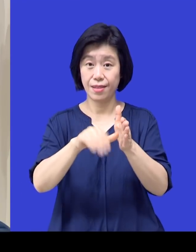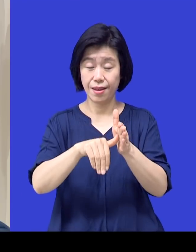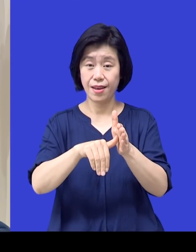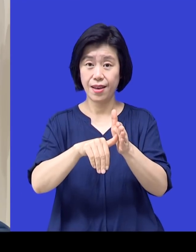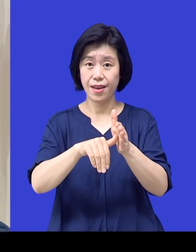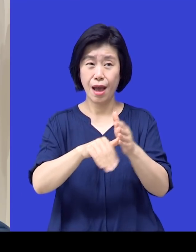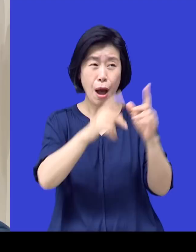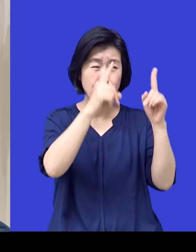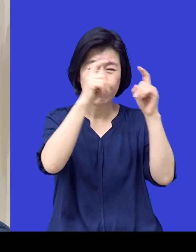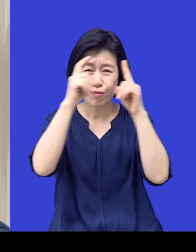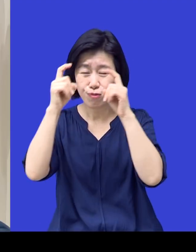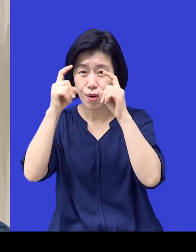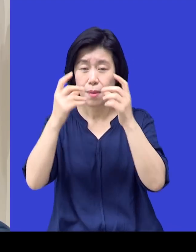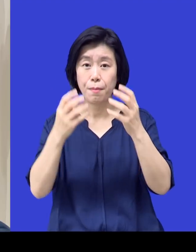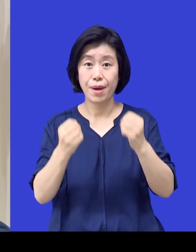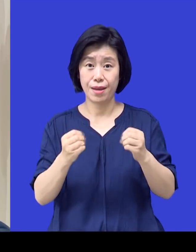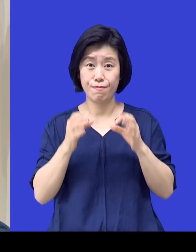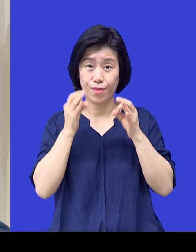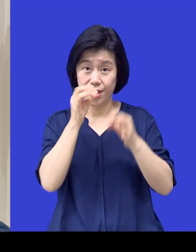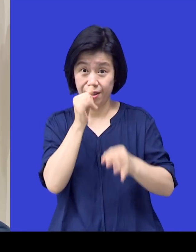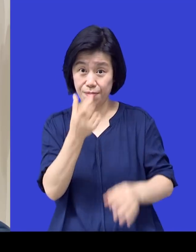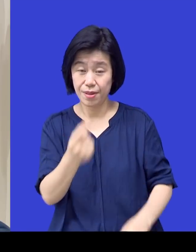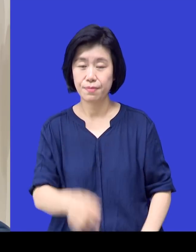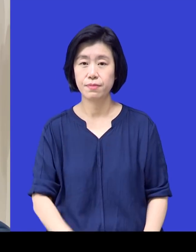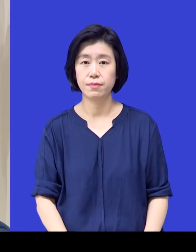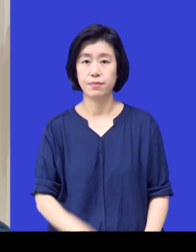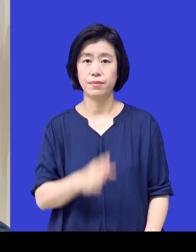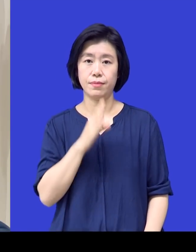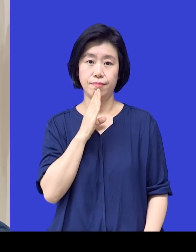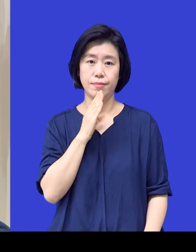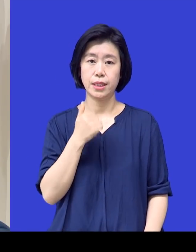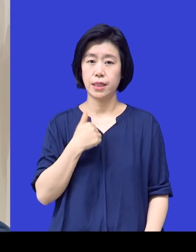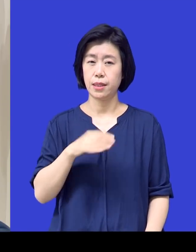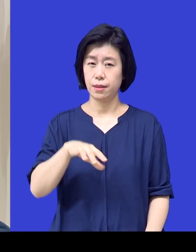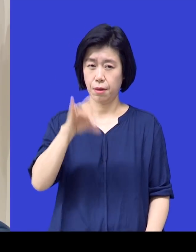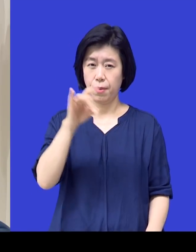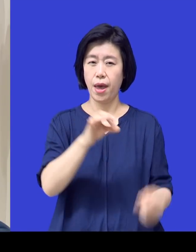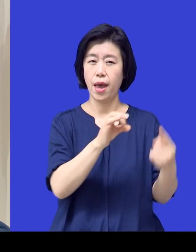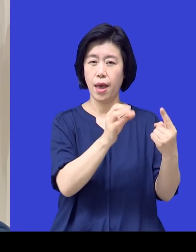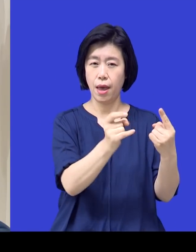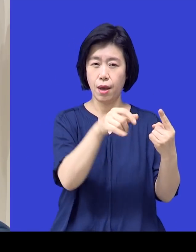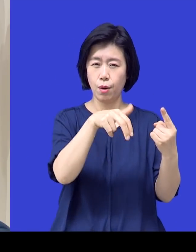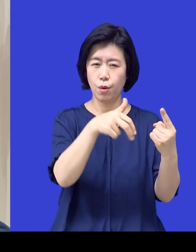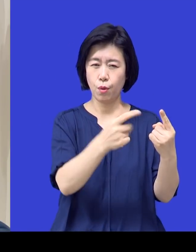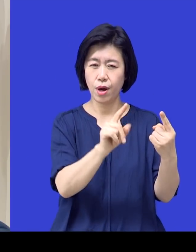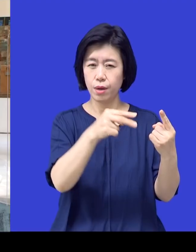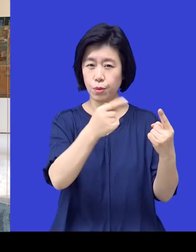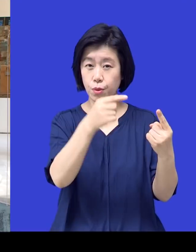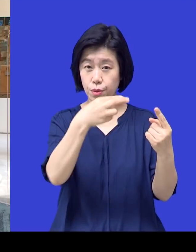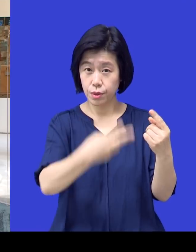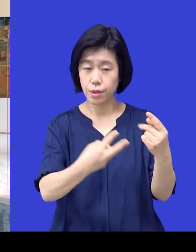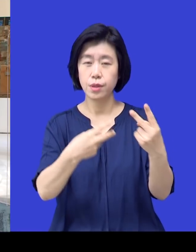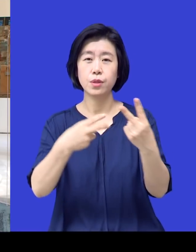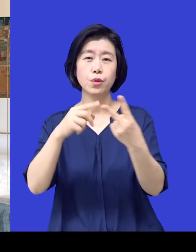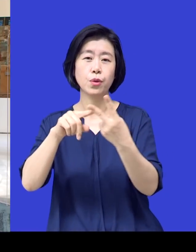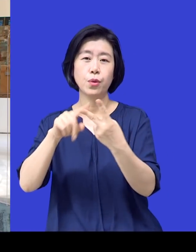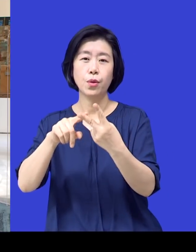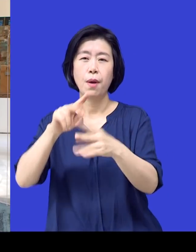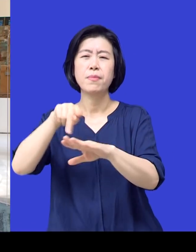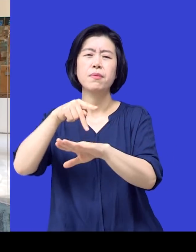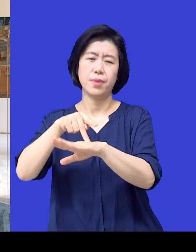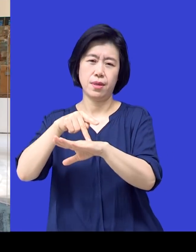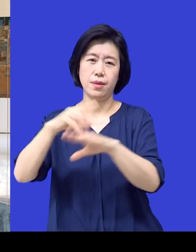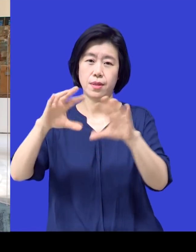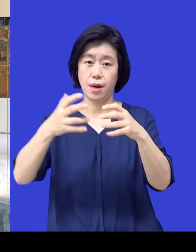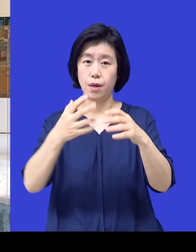하셨다면서요. 저는 처음에 제가 컴패션 방문한 두 나라가 에콰도르하고 예. 필리핀이었어요. 예. 근데 필리핀 갔을 때를 아직도